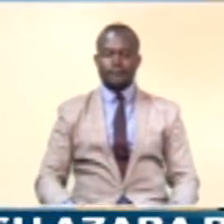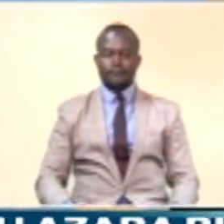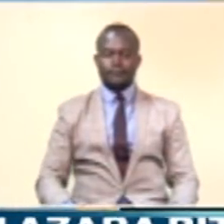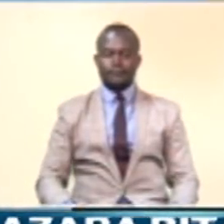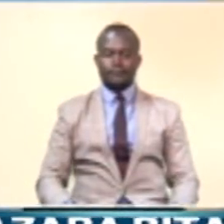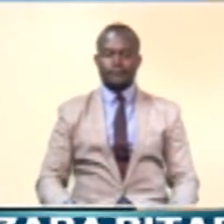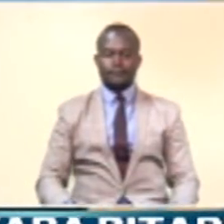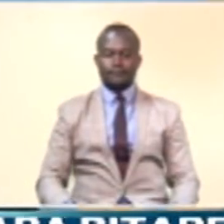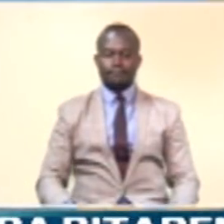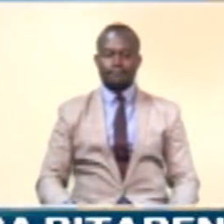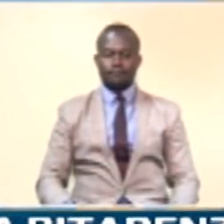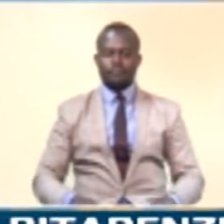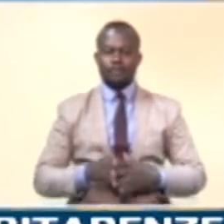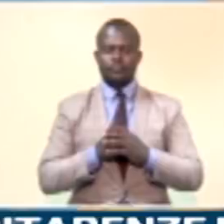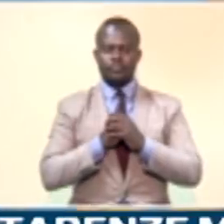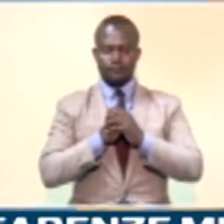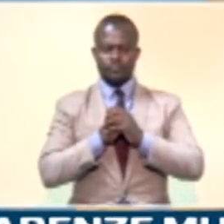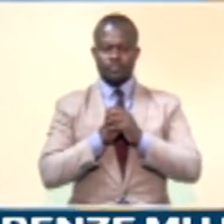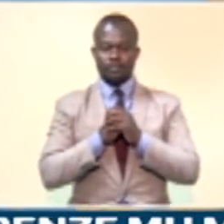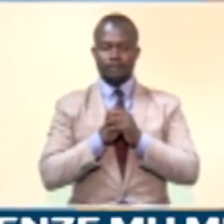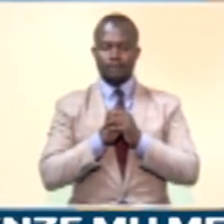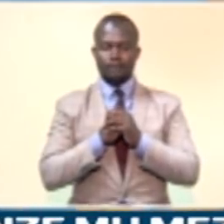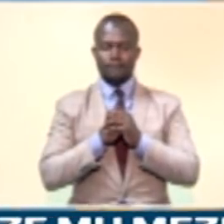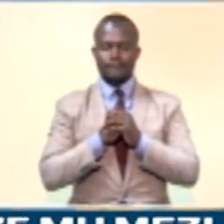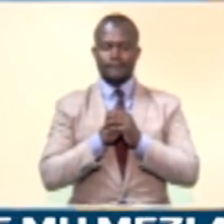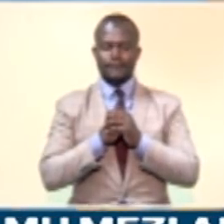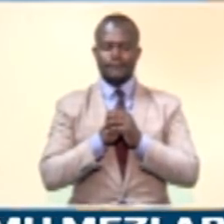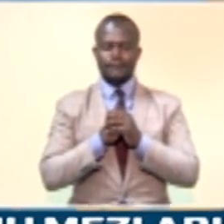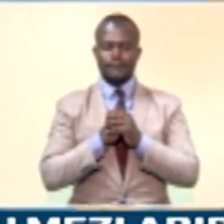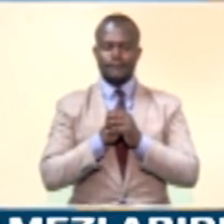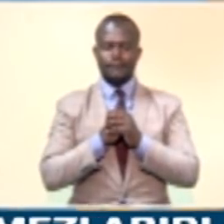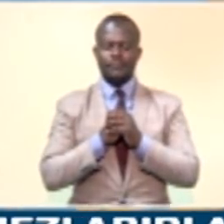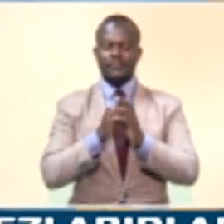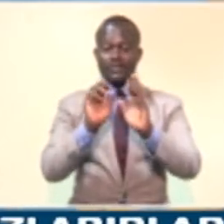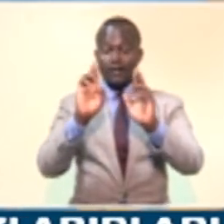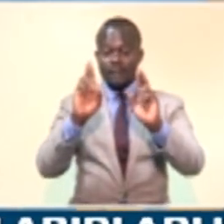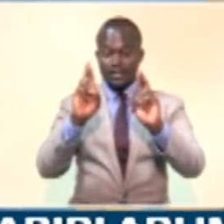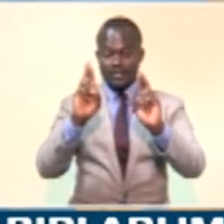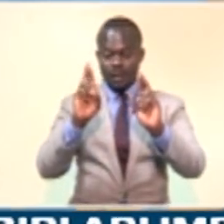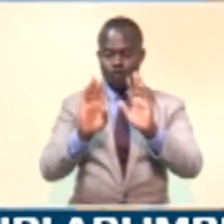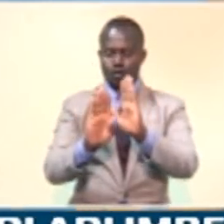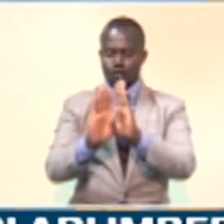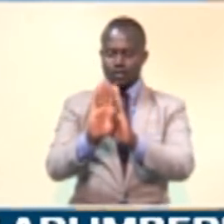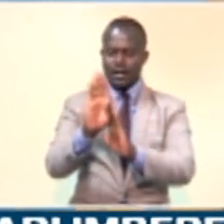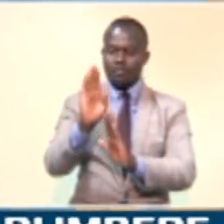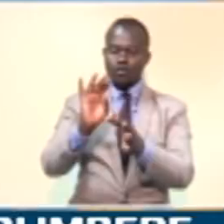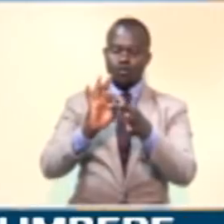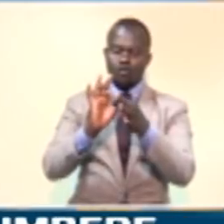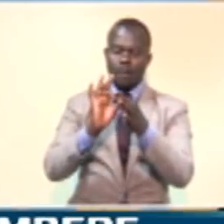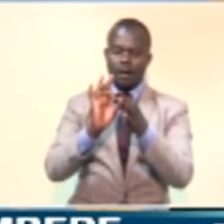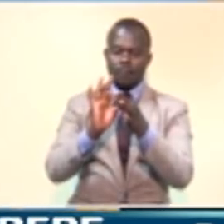Je veux croire aujourd'hui que ce rapprochement est irréversible. Ndizera ko uko kuzahura